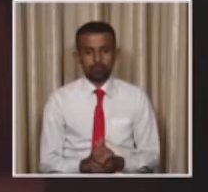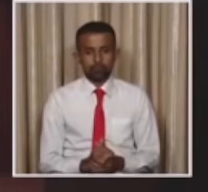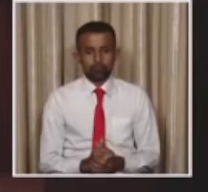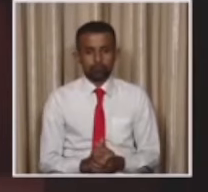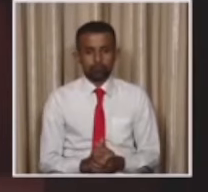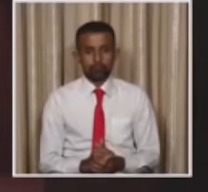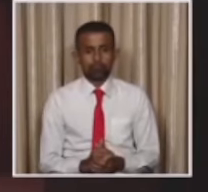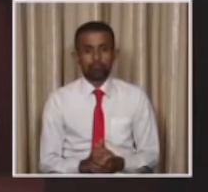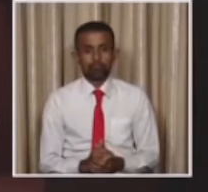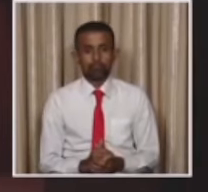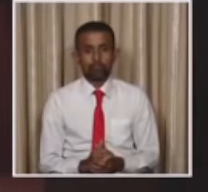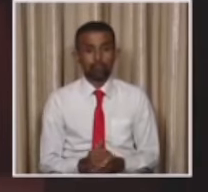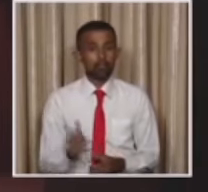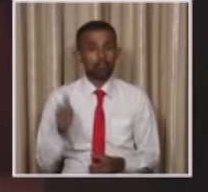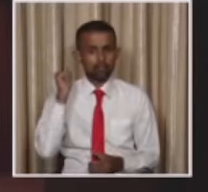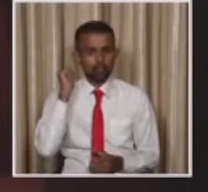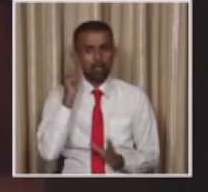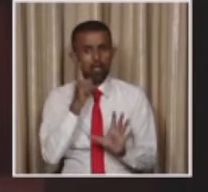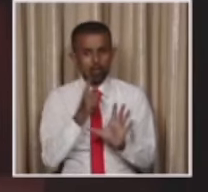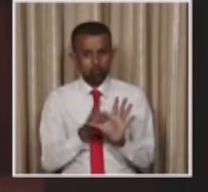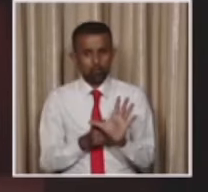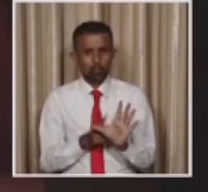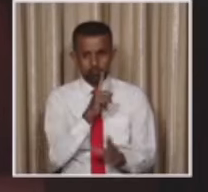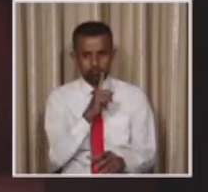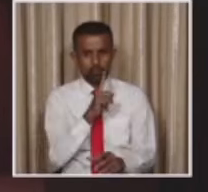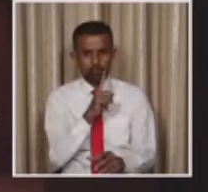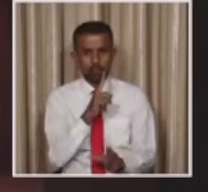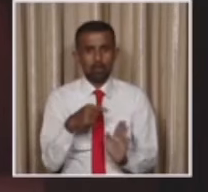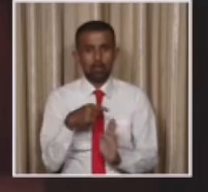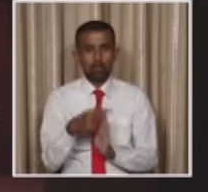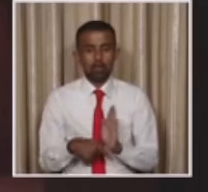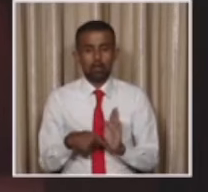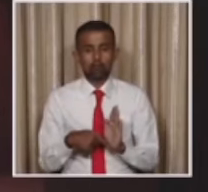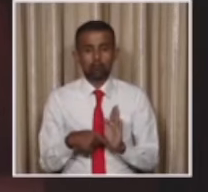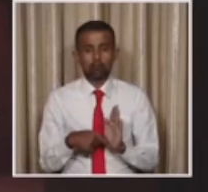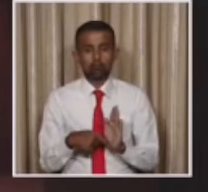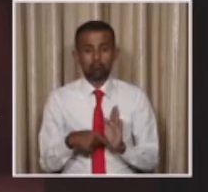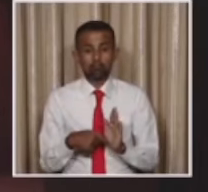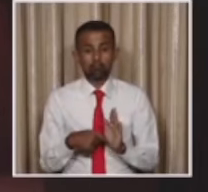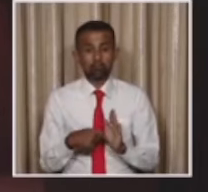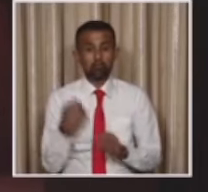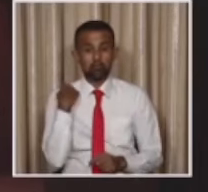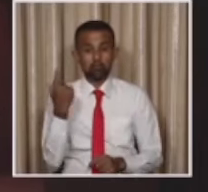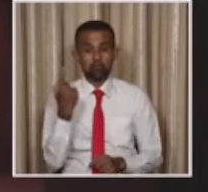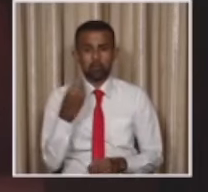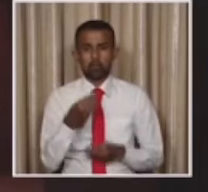දැන් ගිය වසරේ විතරක් රටේ ඉහළම ගණයේ ව්‍යාපාරිකින්